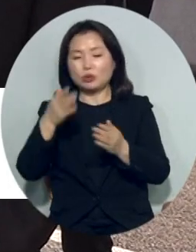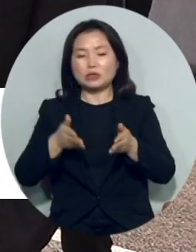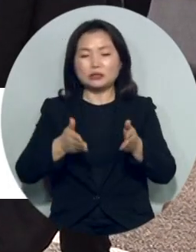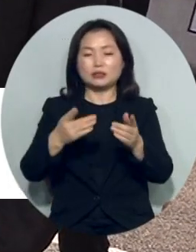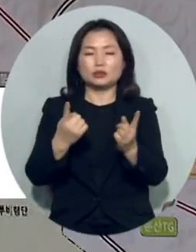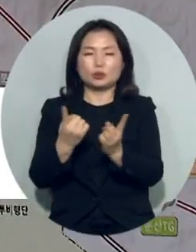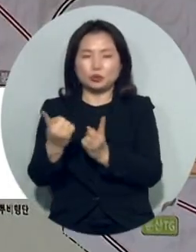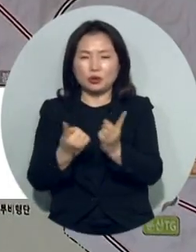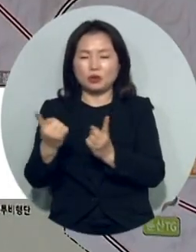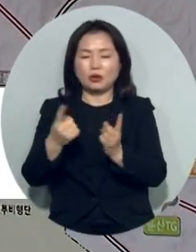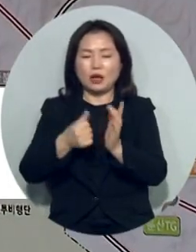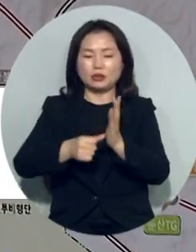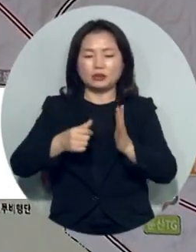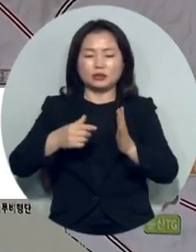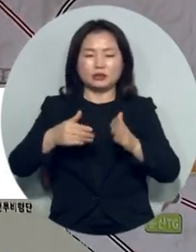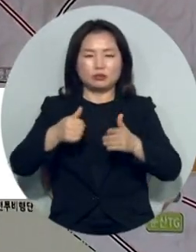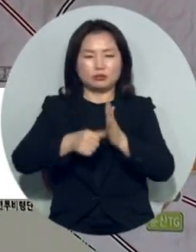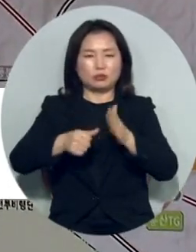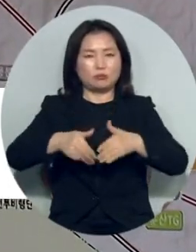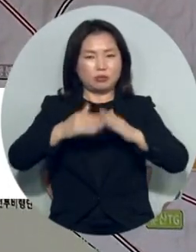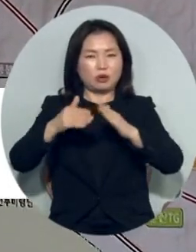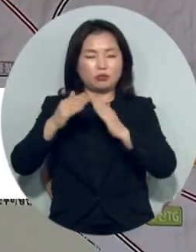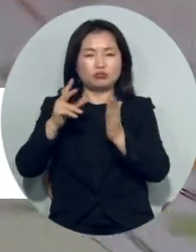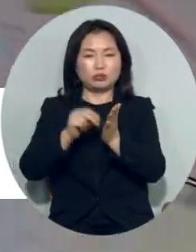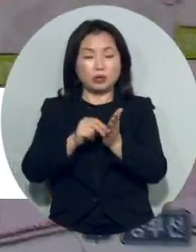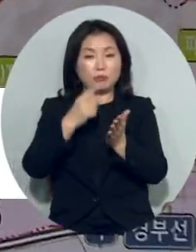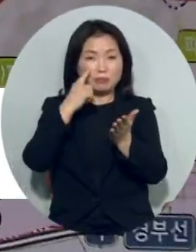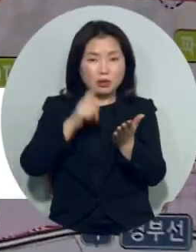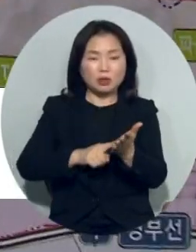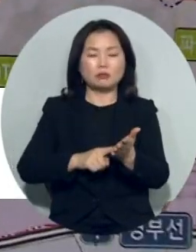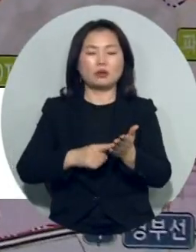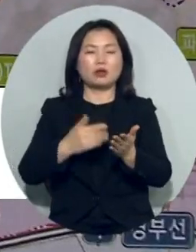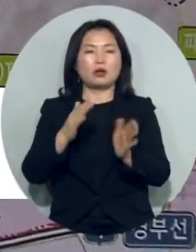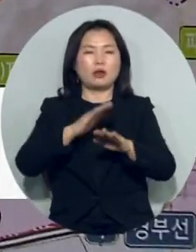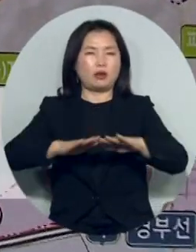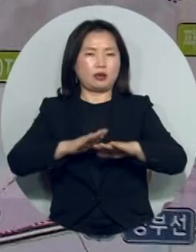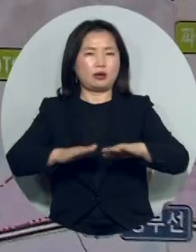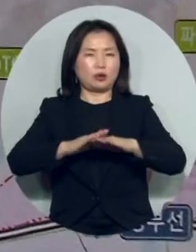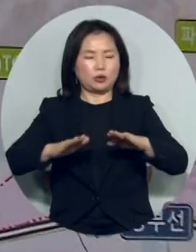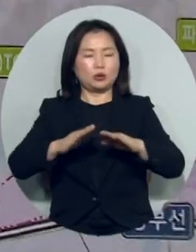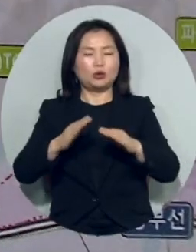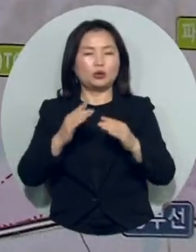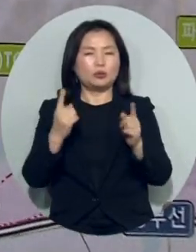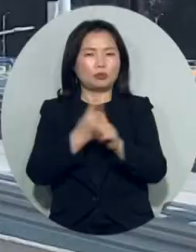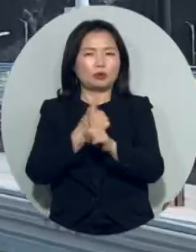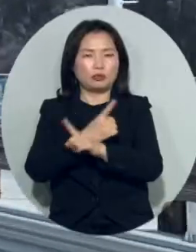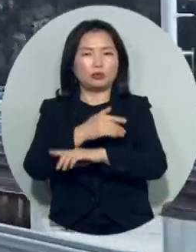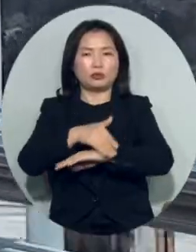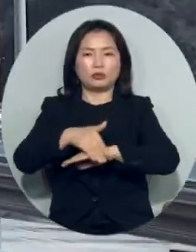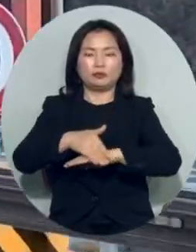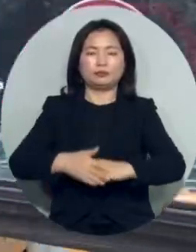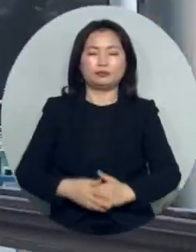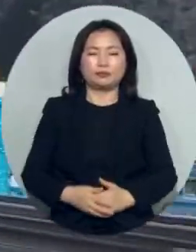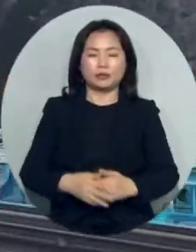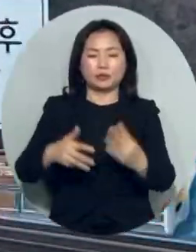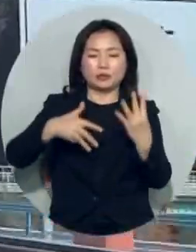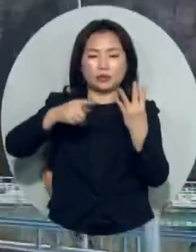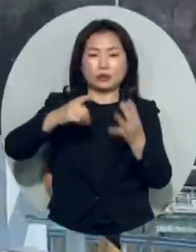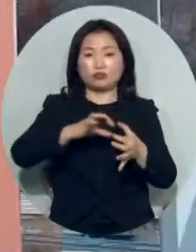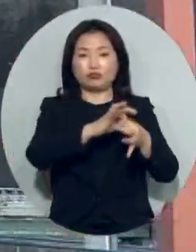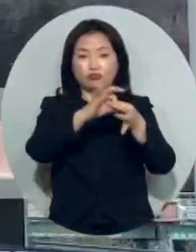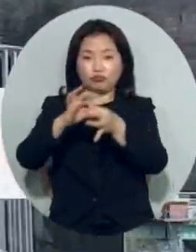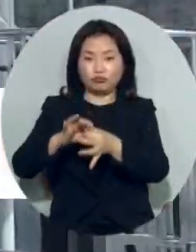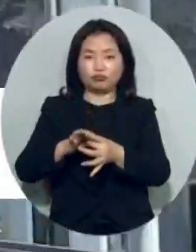조정, 안전시설 재배치 등 문제점이 있으면 추가 대응책을 마련해 보완해 나갈 계획입니다. 4차